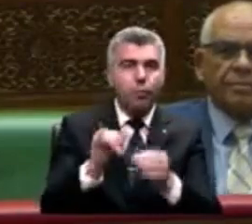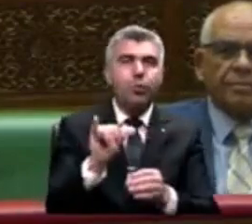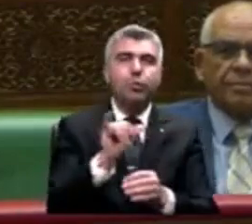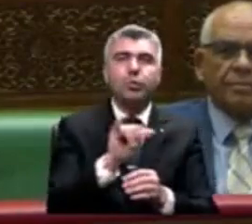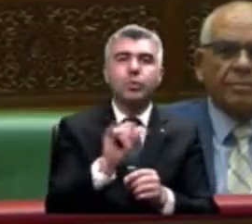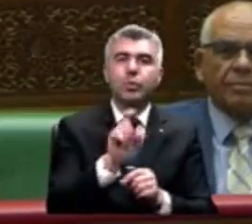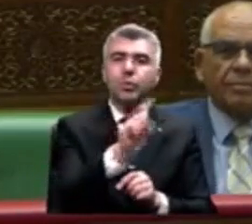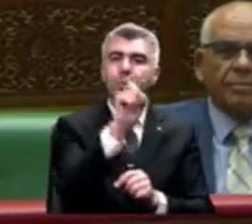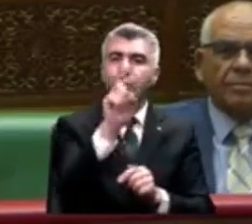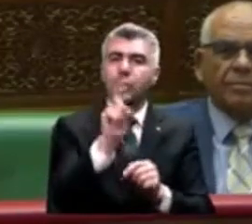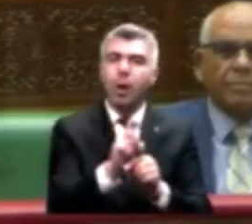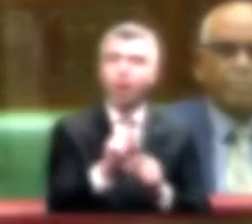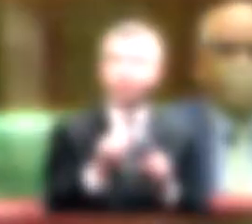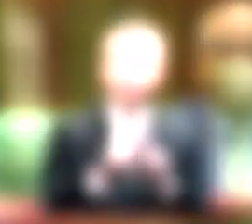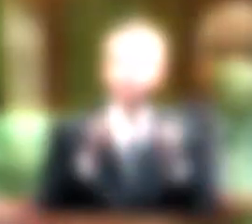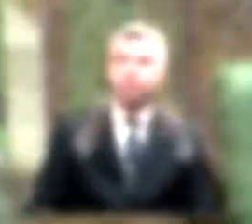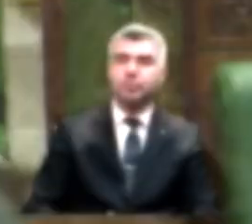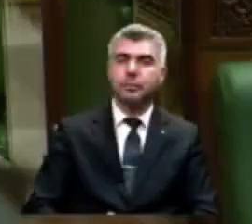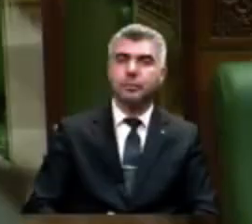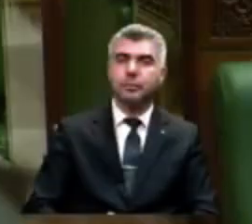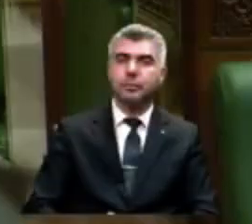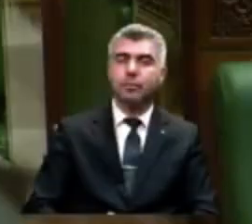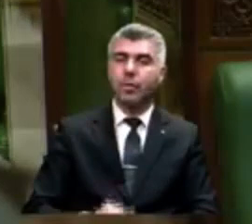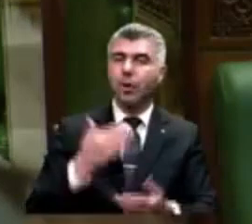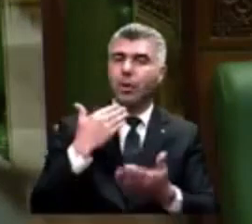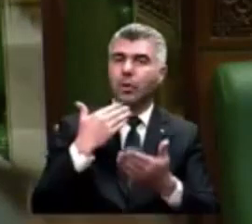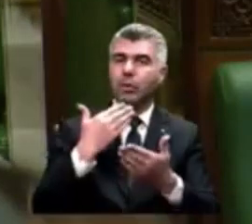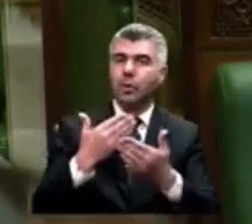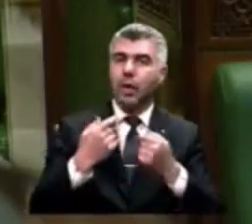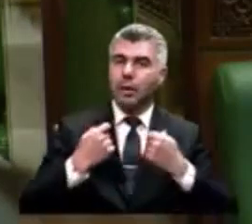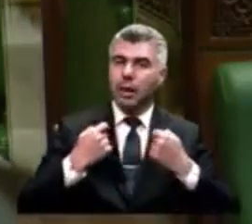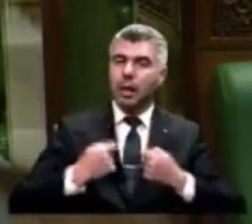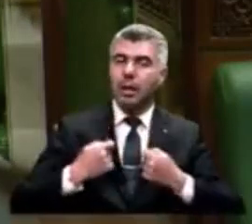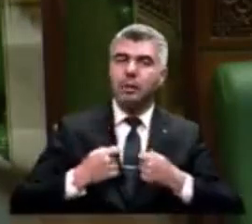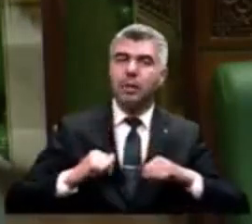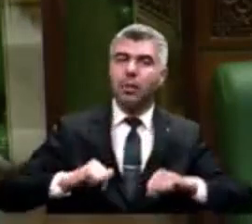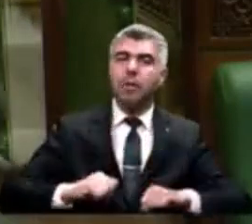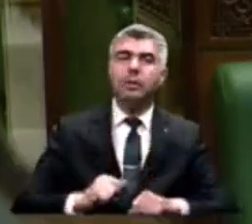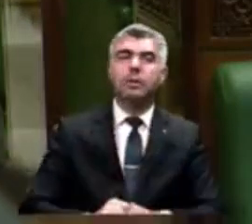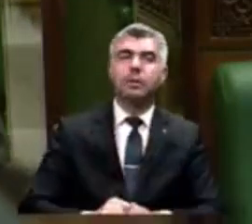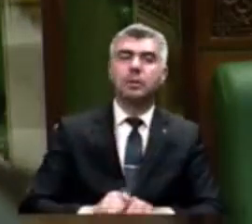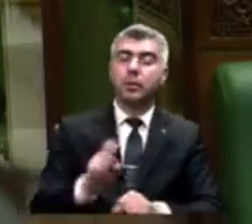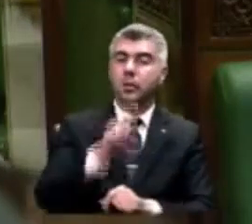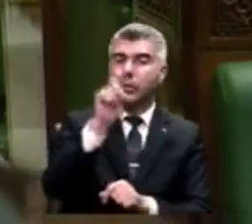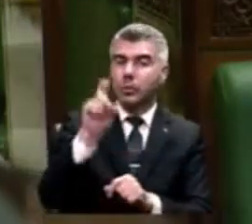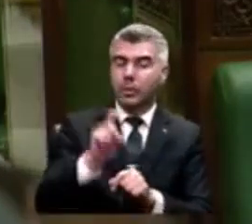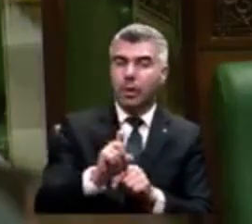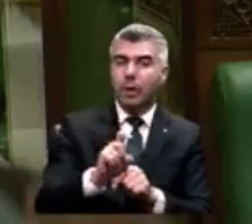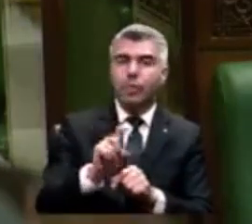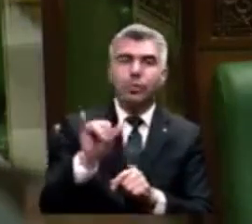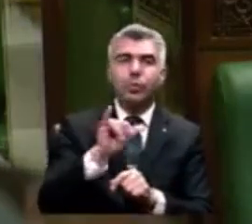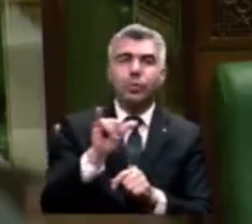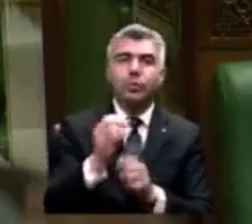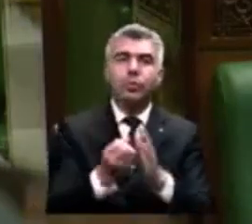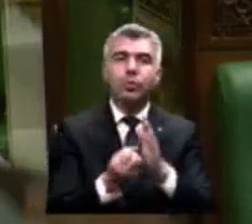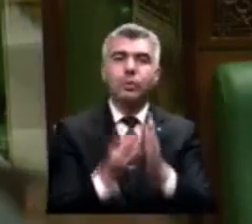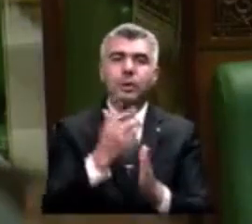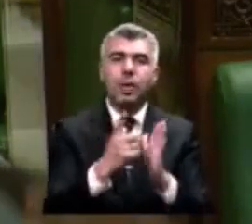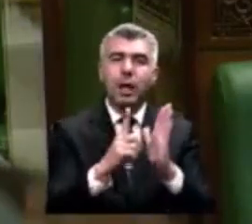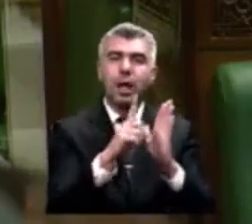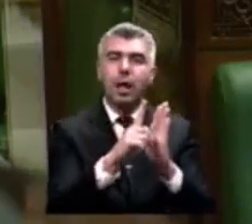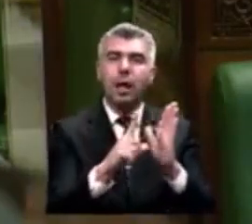وتداعيات هذا الاحتقان. شكرا سيد الرئيس. سيد الوزير، نسألكم عن مستجدات النظام